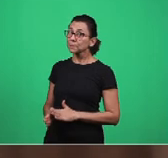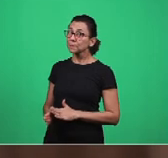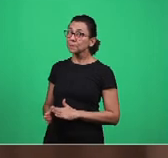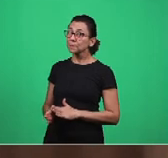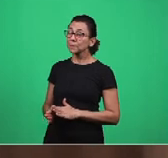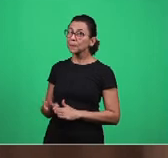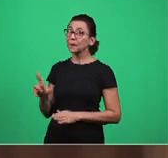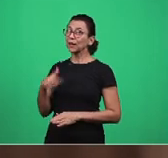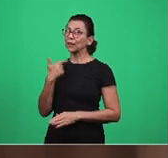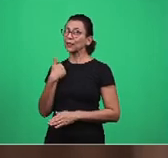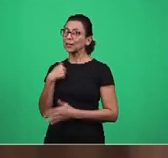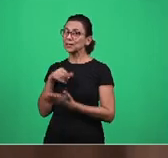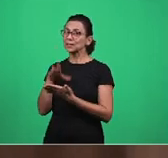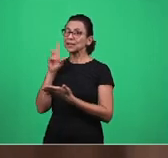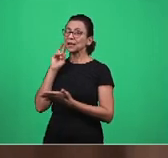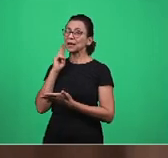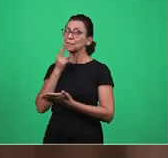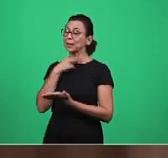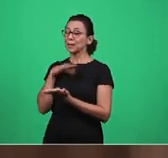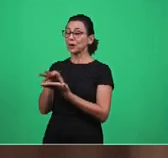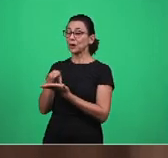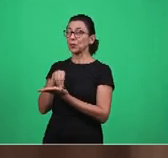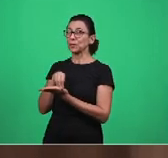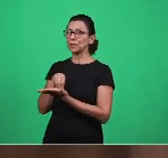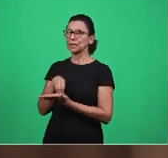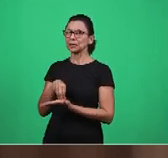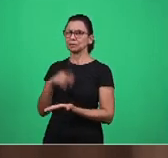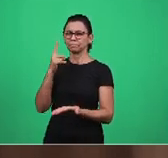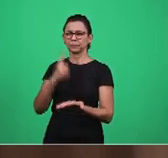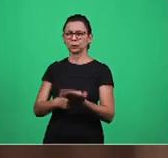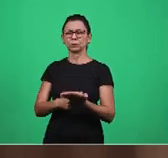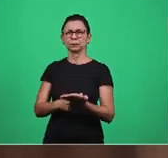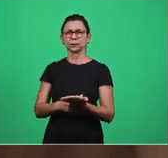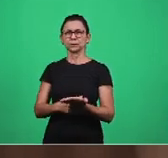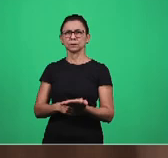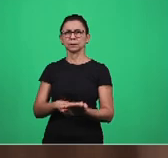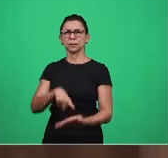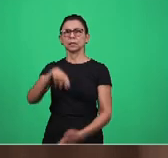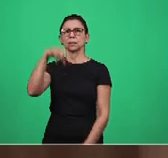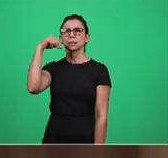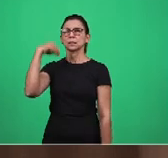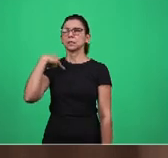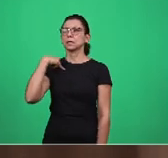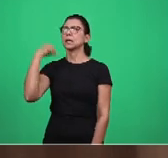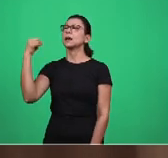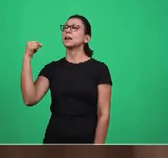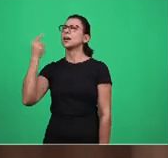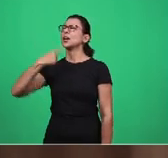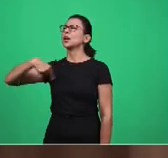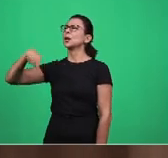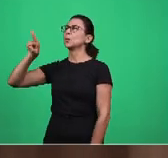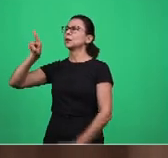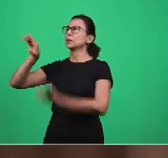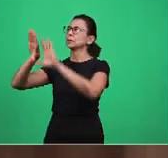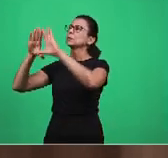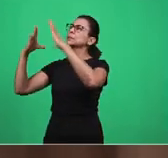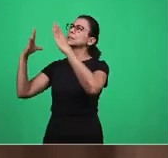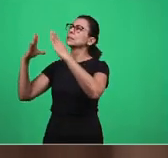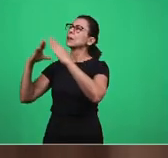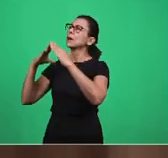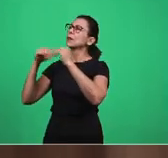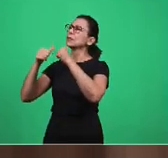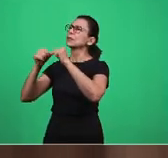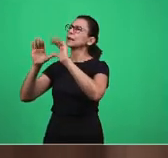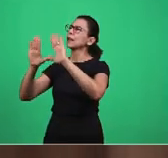ferons, tel comme Rebecca, défini, décidé, j'irai habiter avec Jésus à l'éternité. Je veux